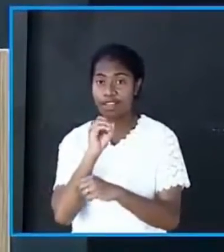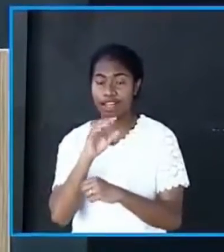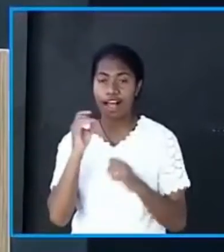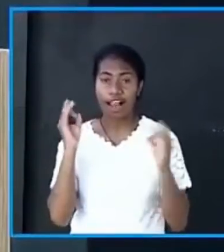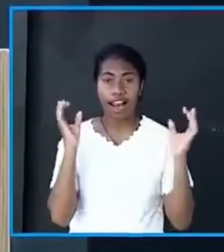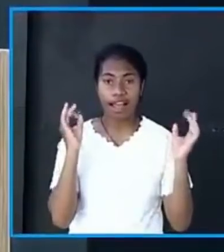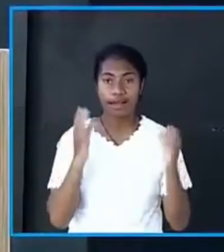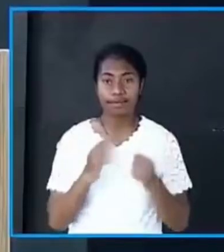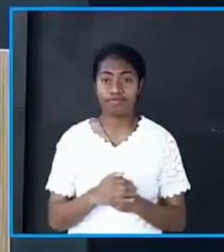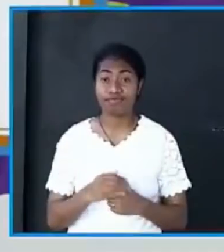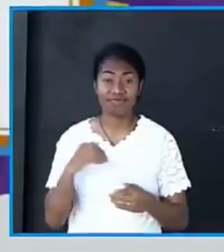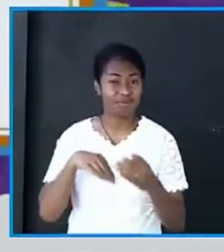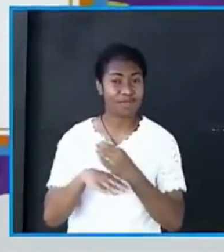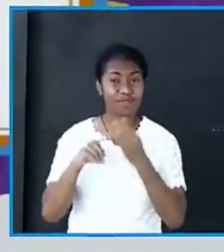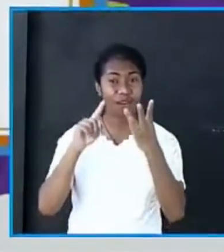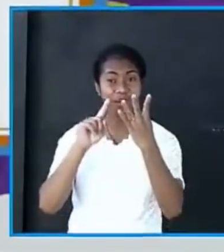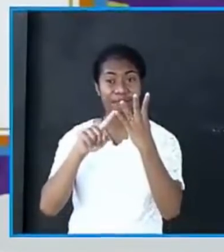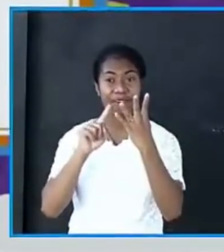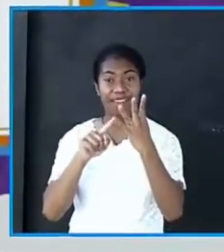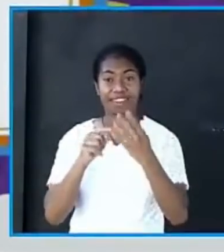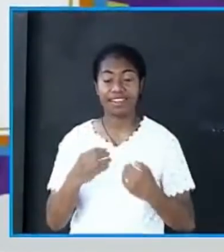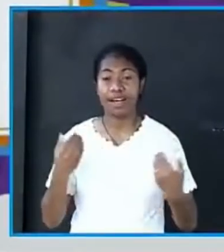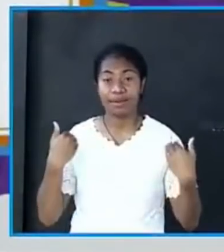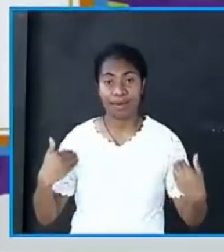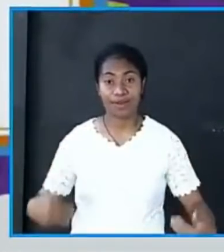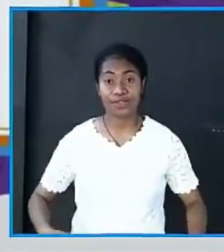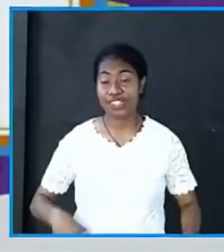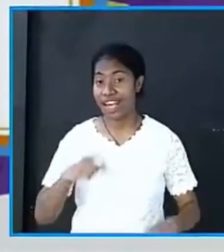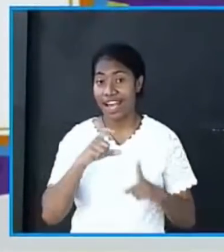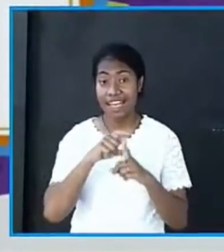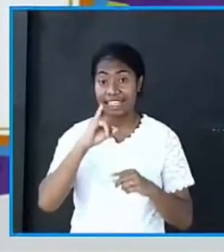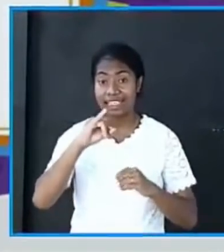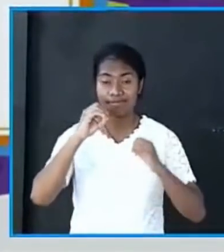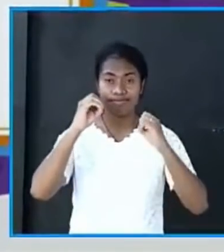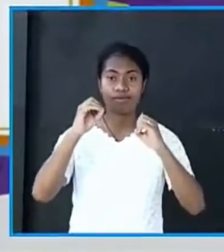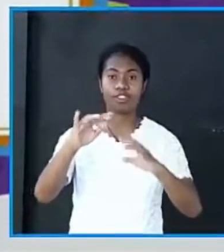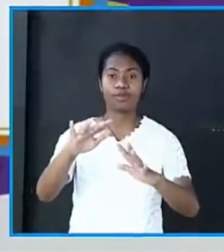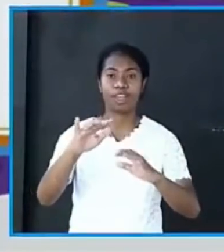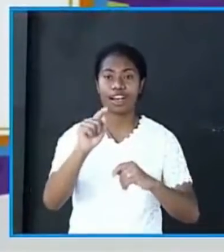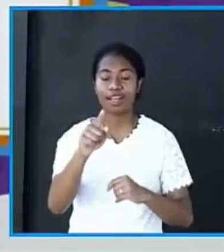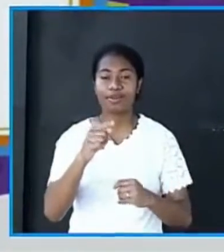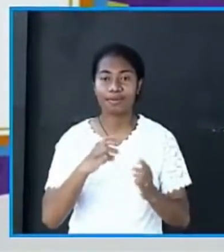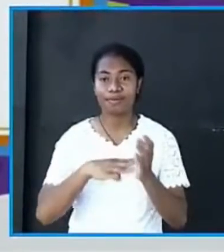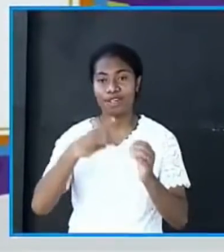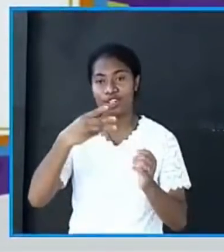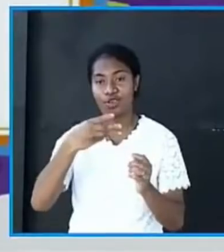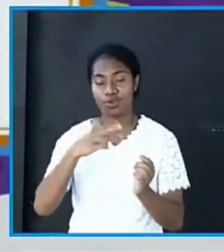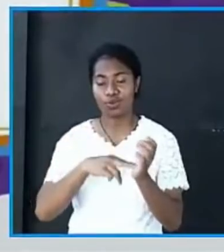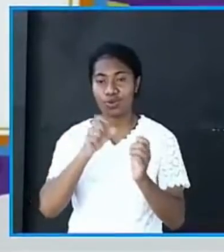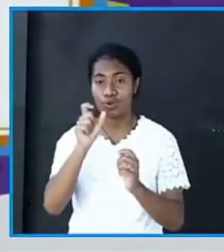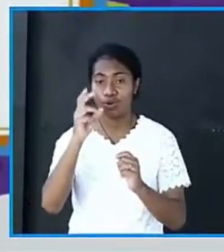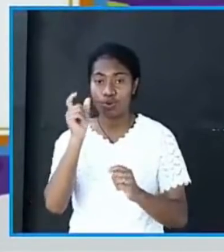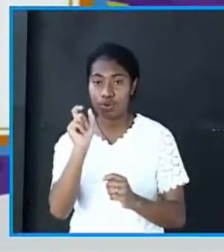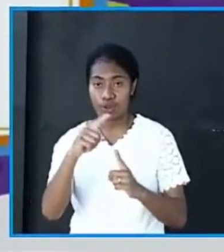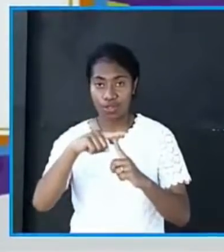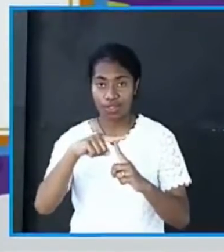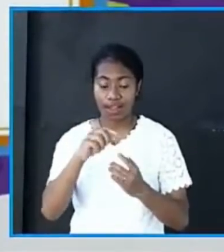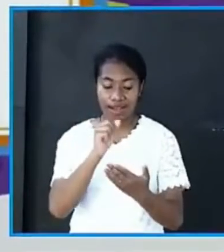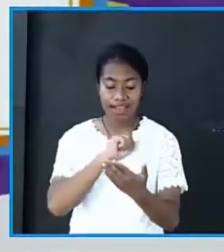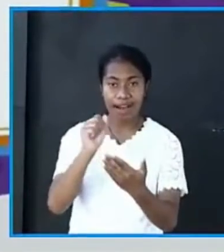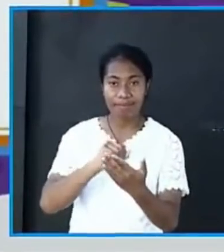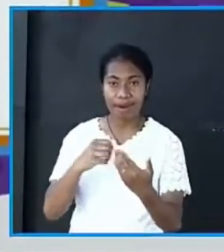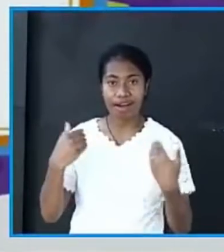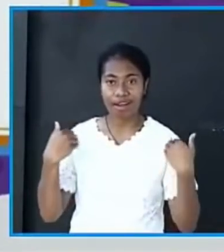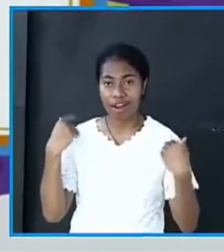yang keempat adalah manusia diciptakan menurut gambar dan rupa